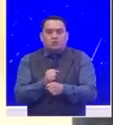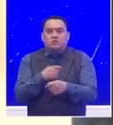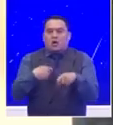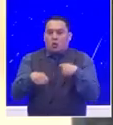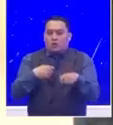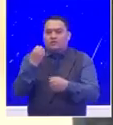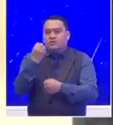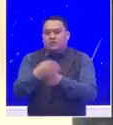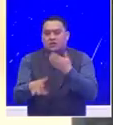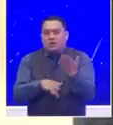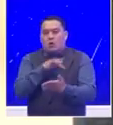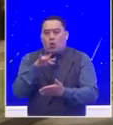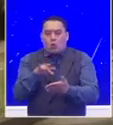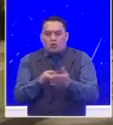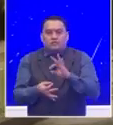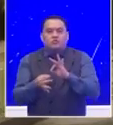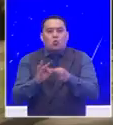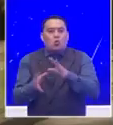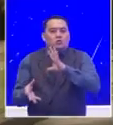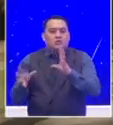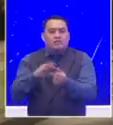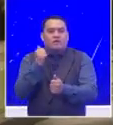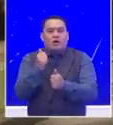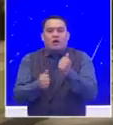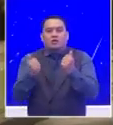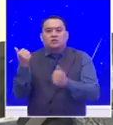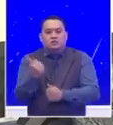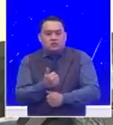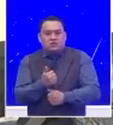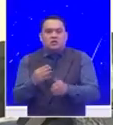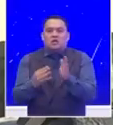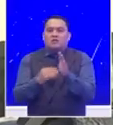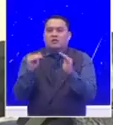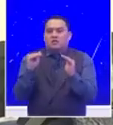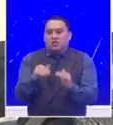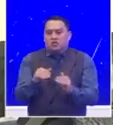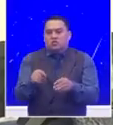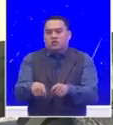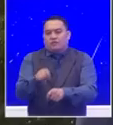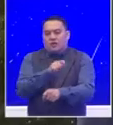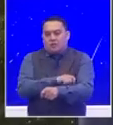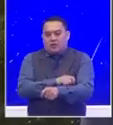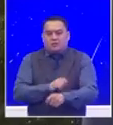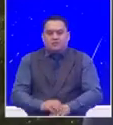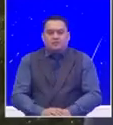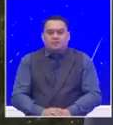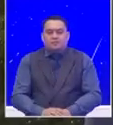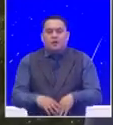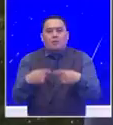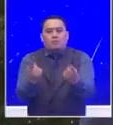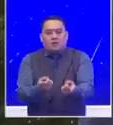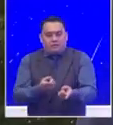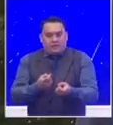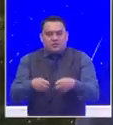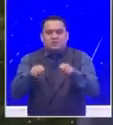торговые центры моногорода. В общей сложности ежедневно охватывается более 9 тысяч квадратных метров. Привлекли